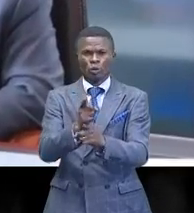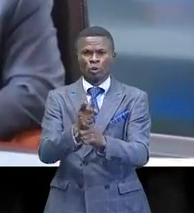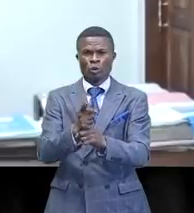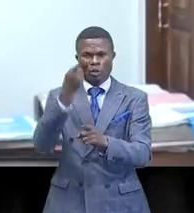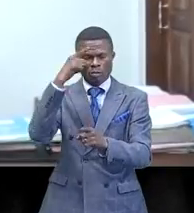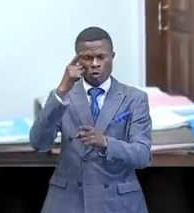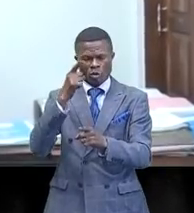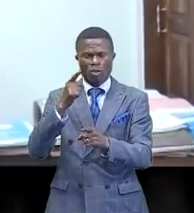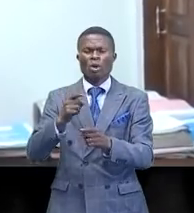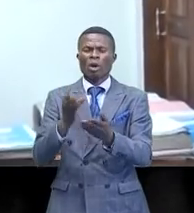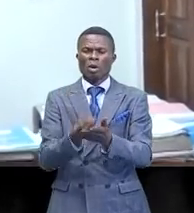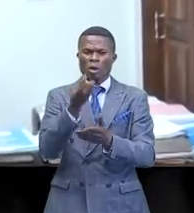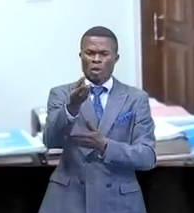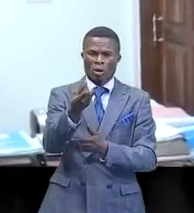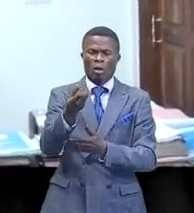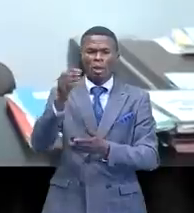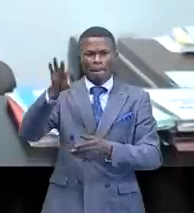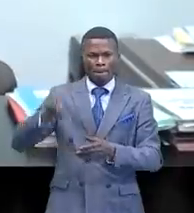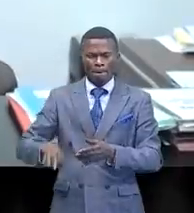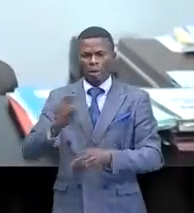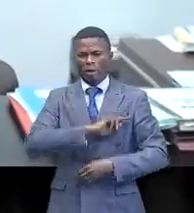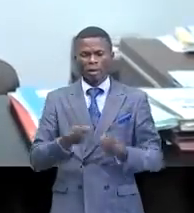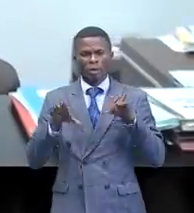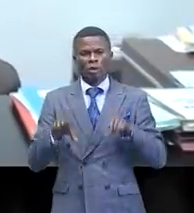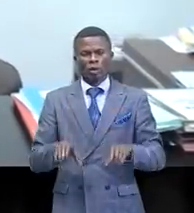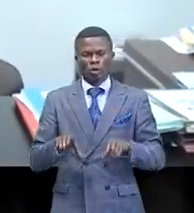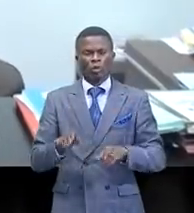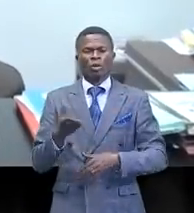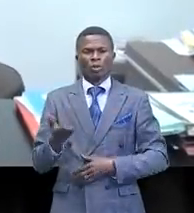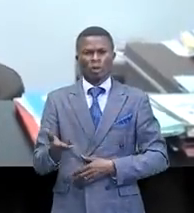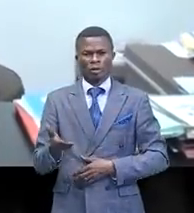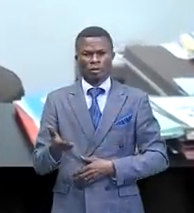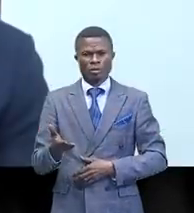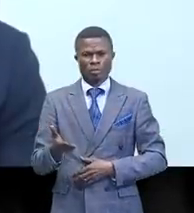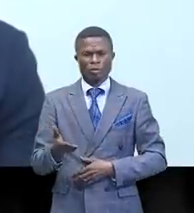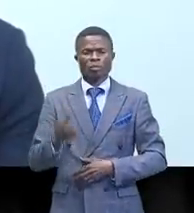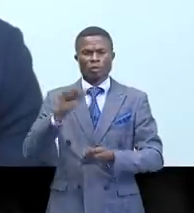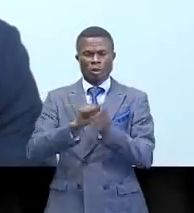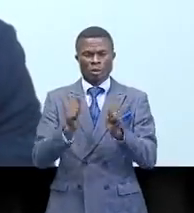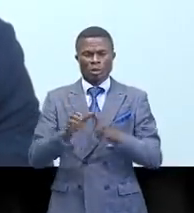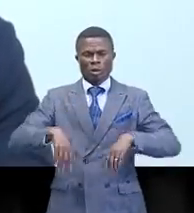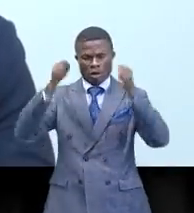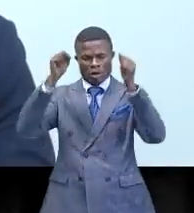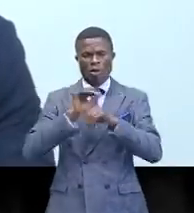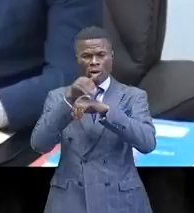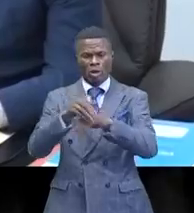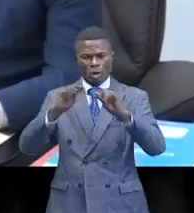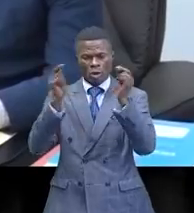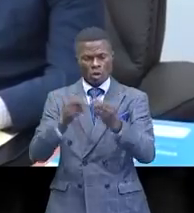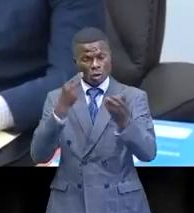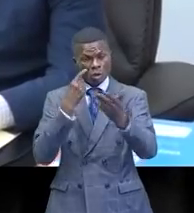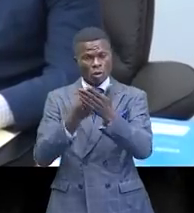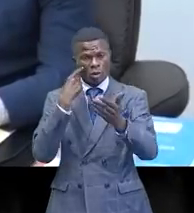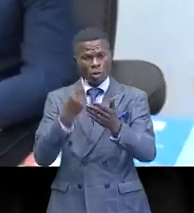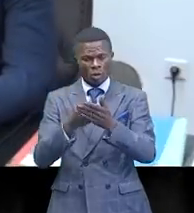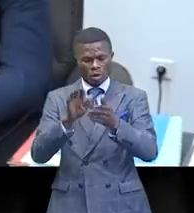pour la levée des fonds en faveur de la République démocratique du Congo, de l'adhésion du pays au groupe d'observation de